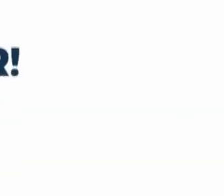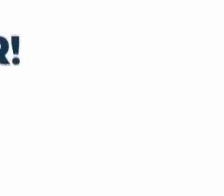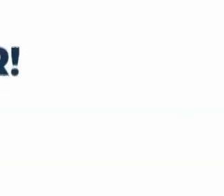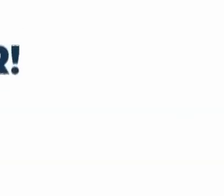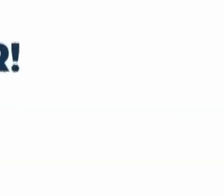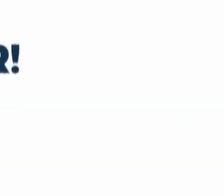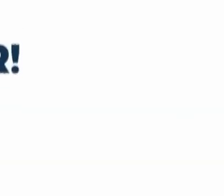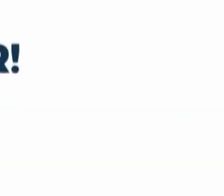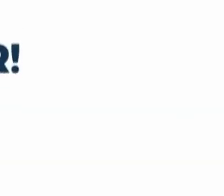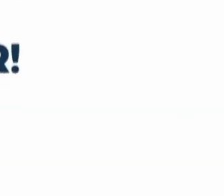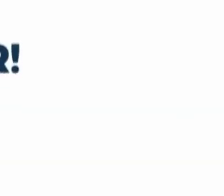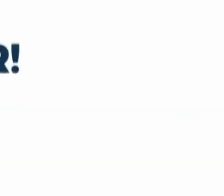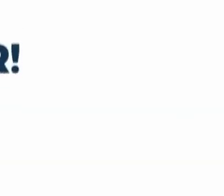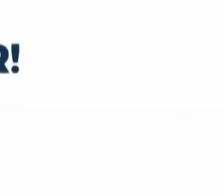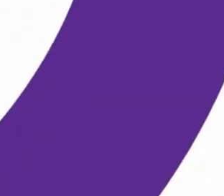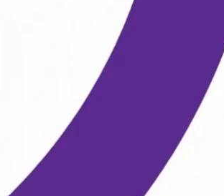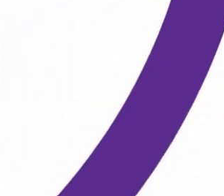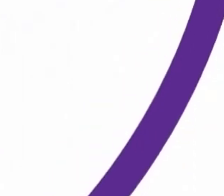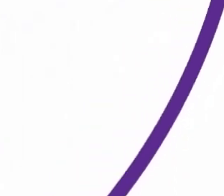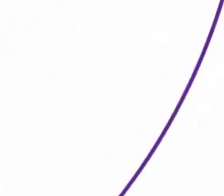Didik TV KPM.